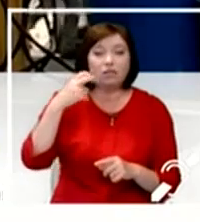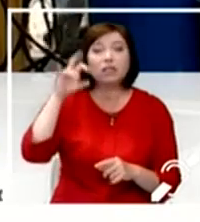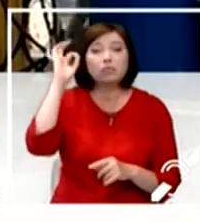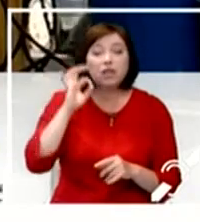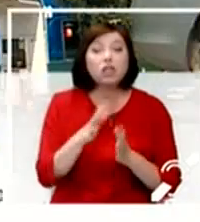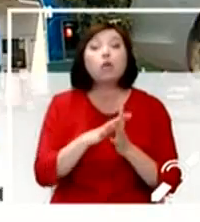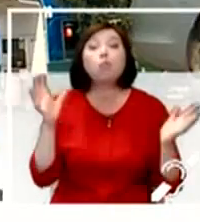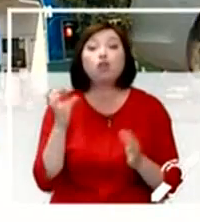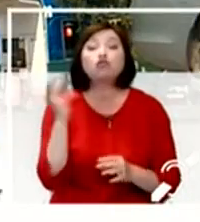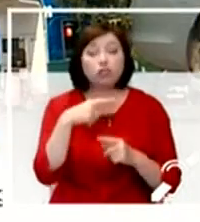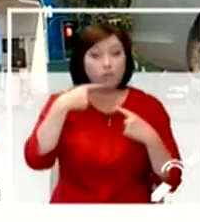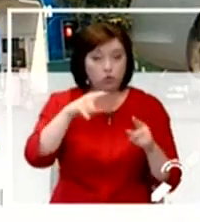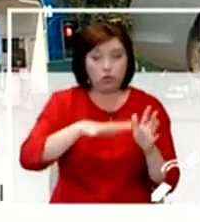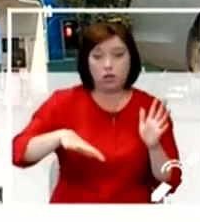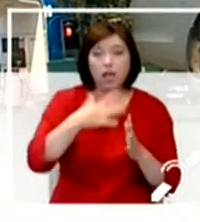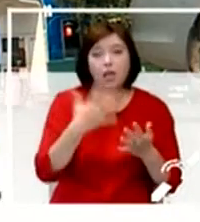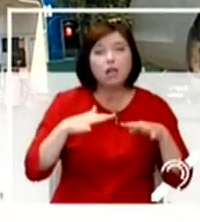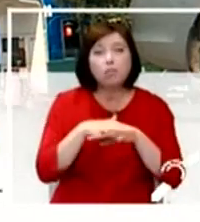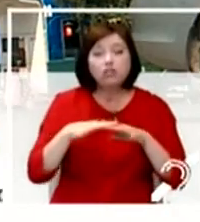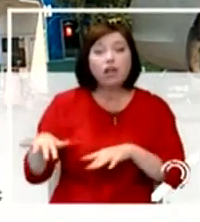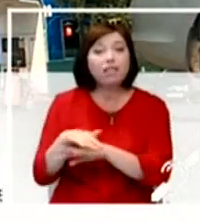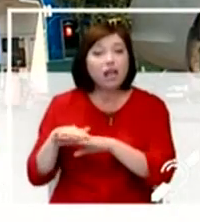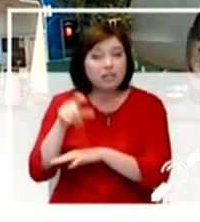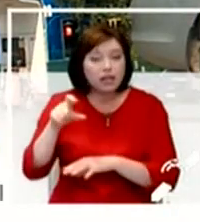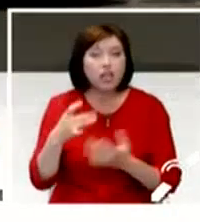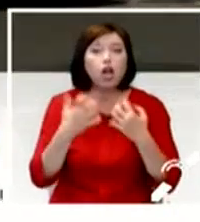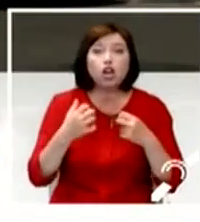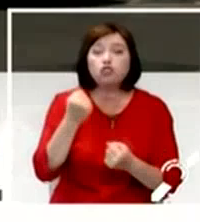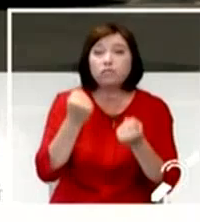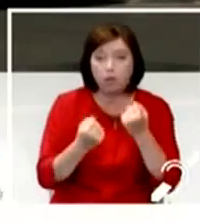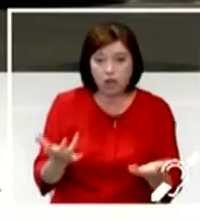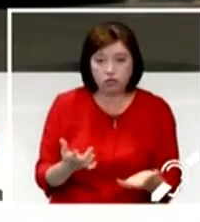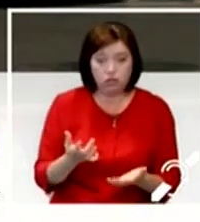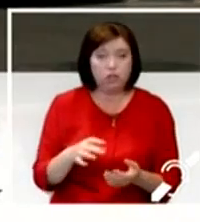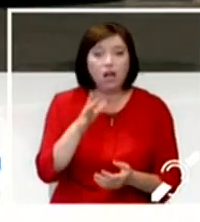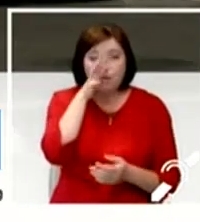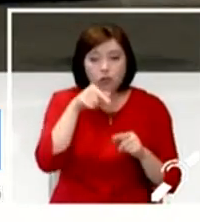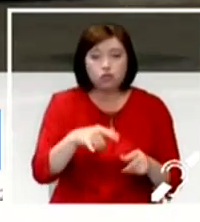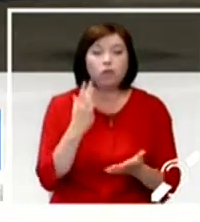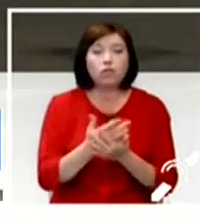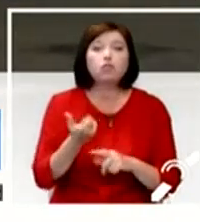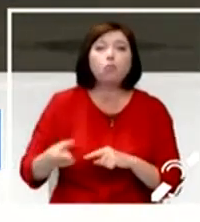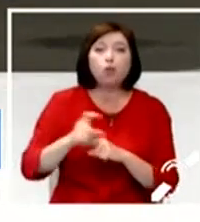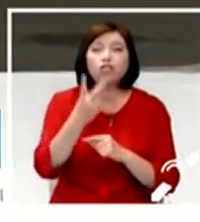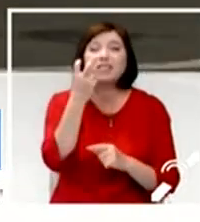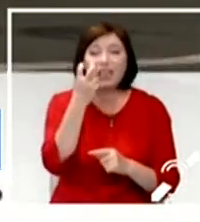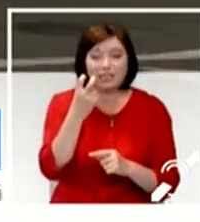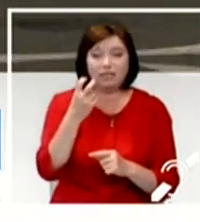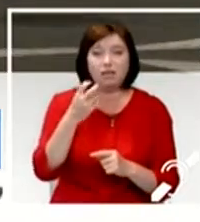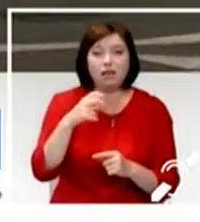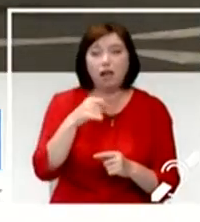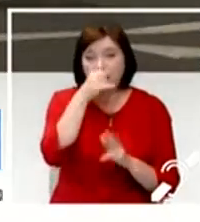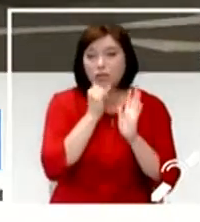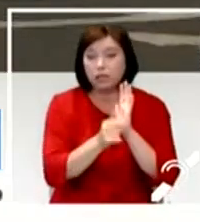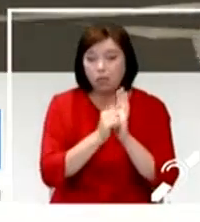în alte țări din regiune, dacă luăm în calcul populația și numărul de mașini. În Chișinău sunt peste 200 de benzinării. Unele dintre